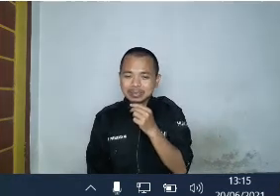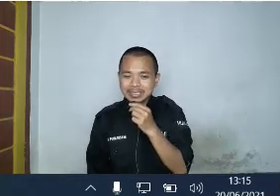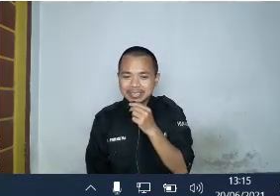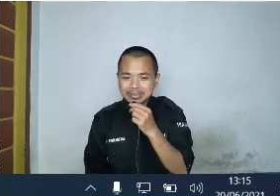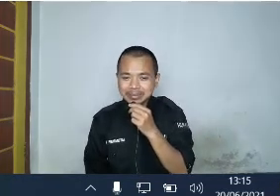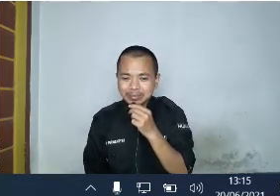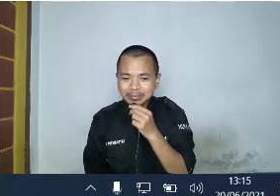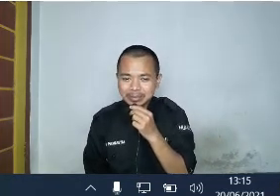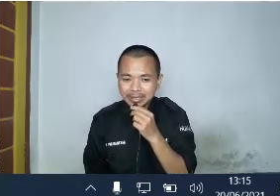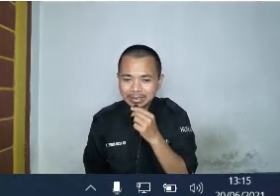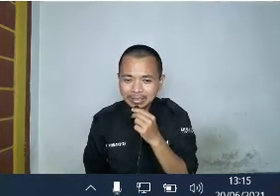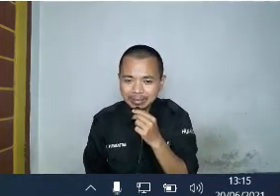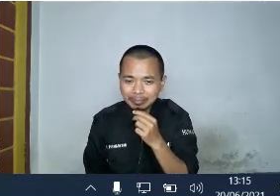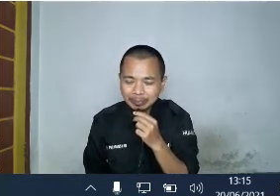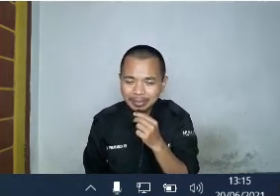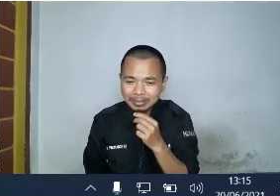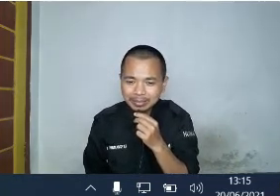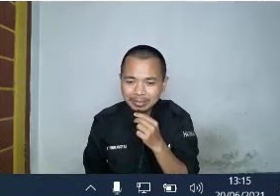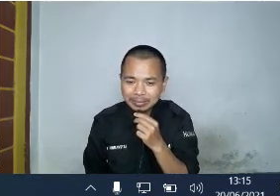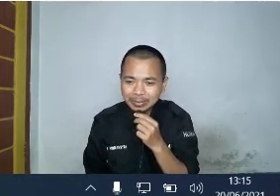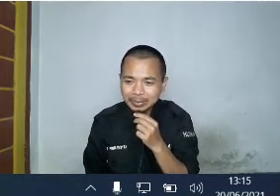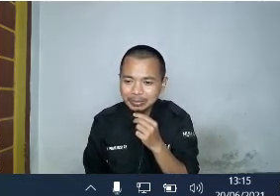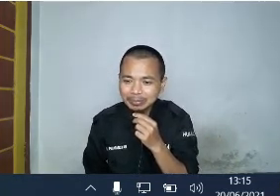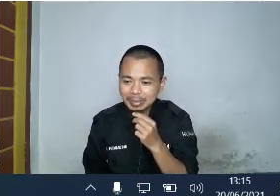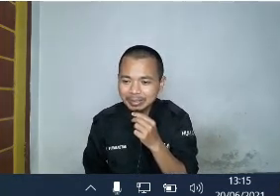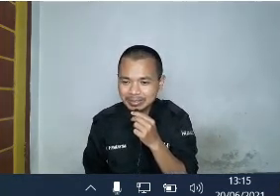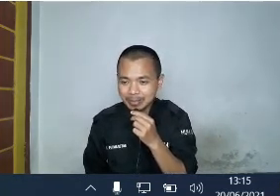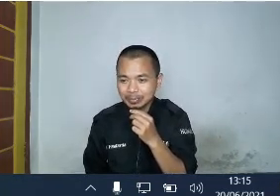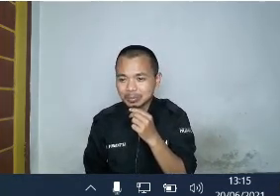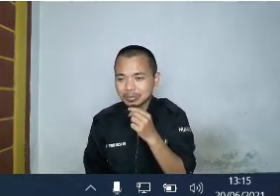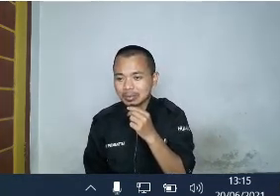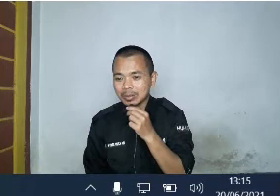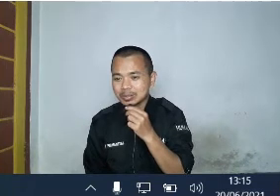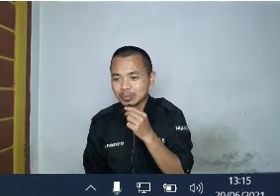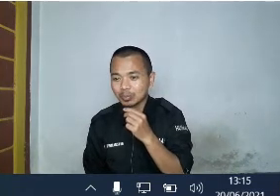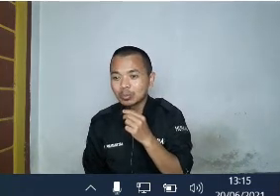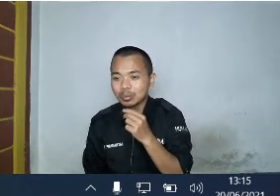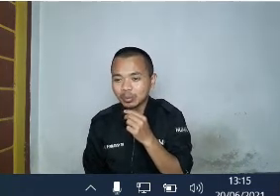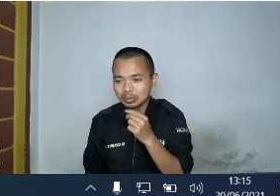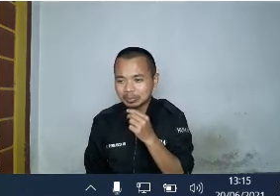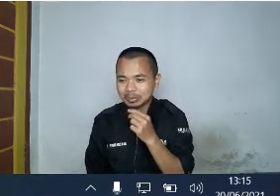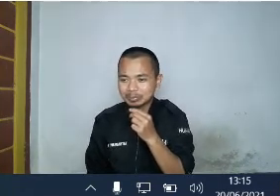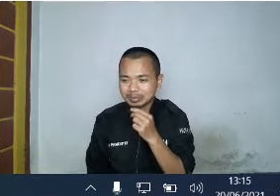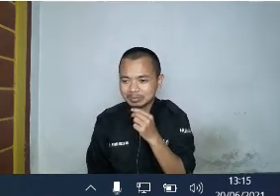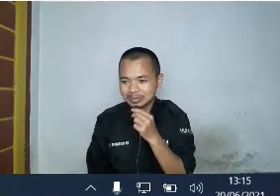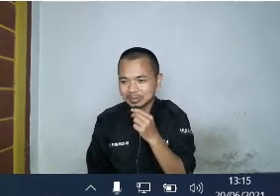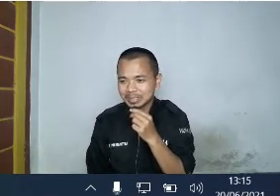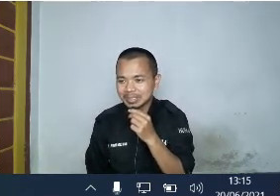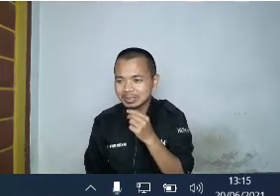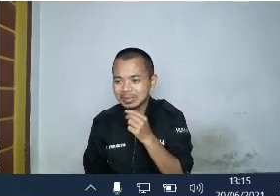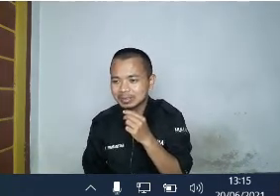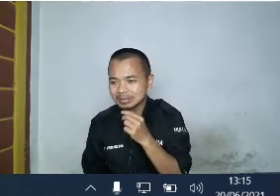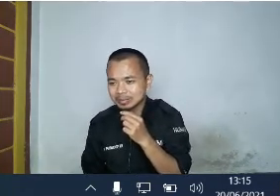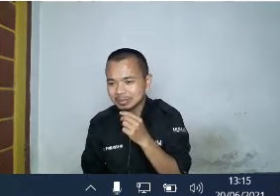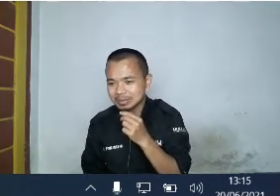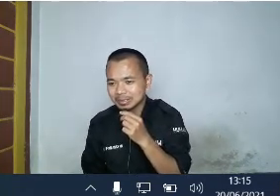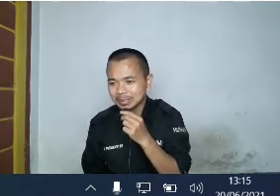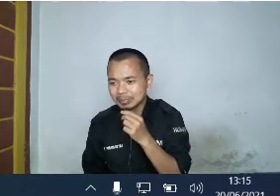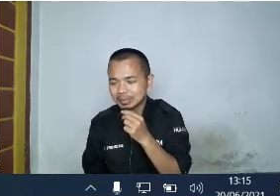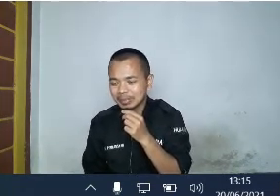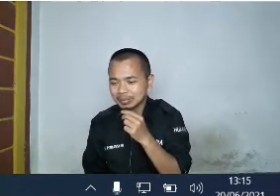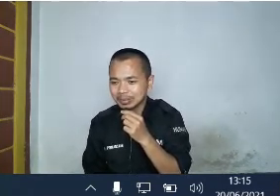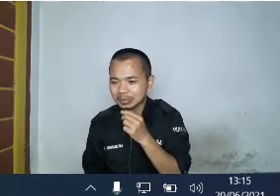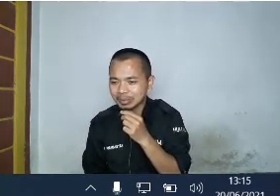kemudian yang ke empat Pengantar Ilmu Ekonomi Sabtu tanggal 10 temen-temen Tuh kan itu kan